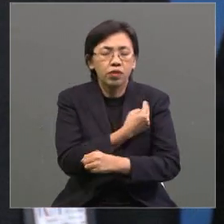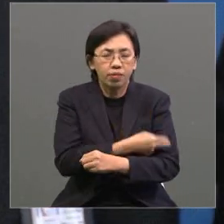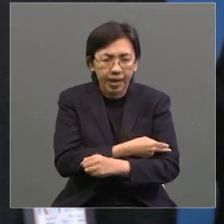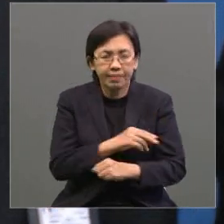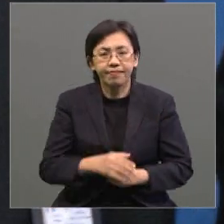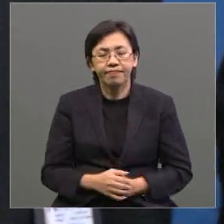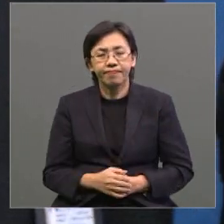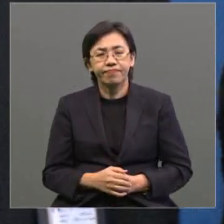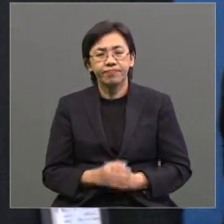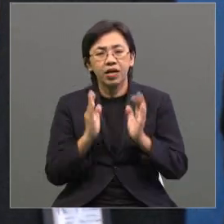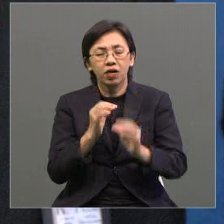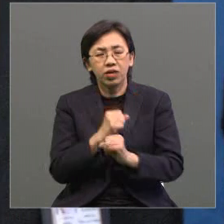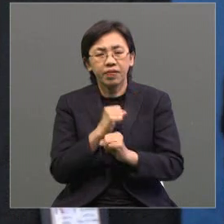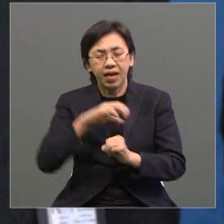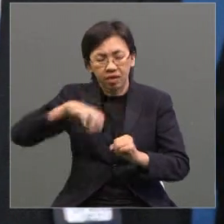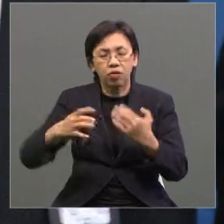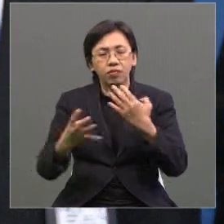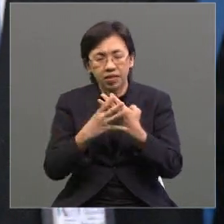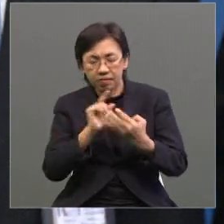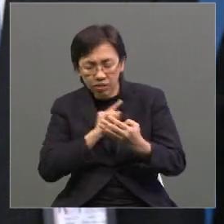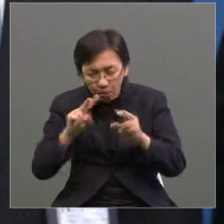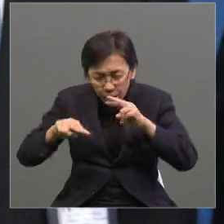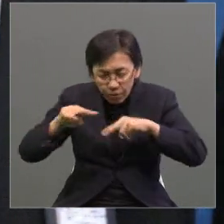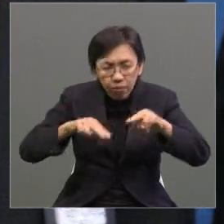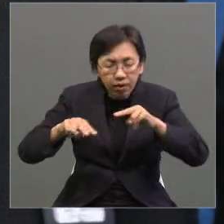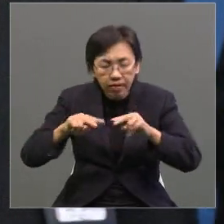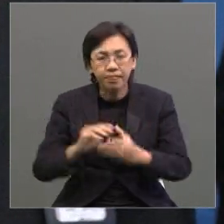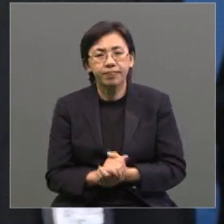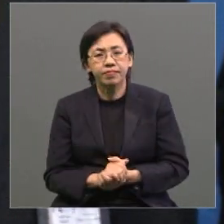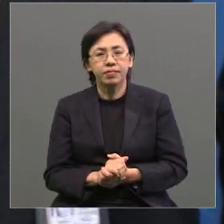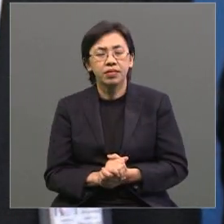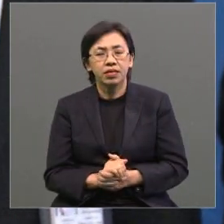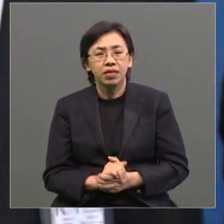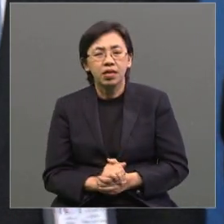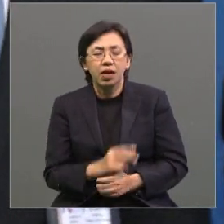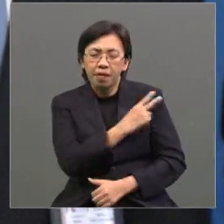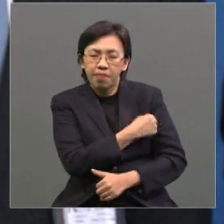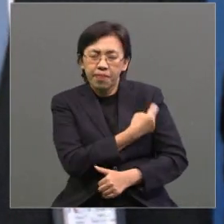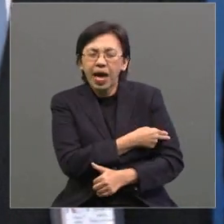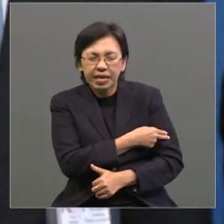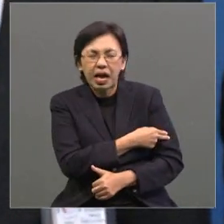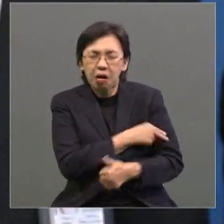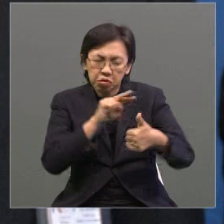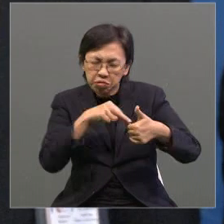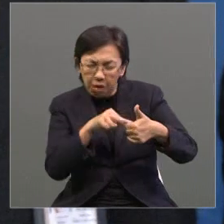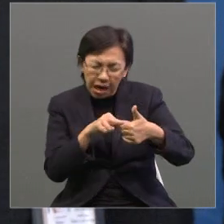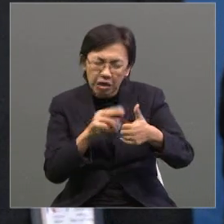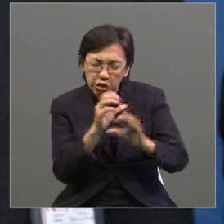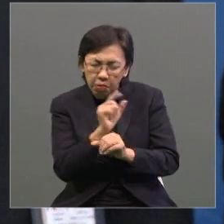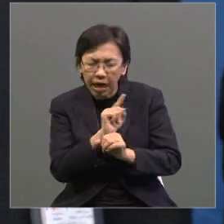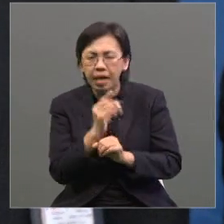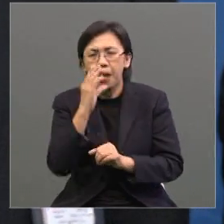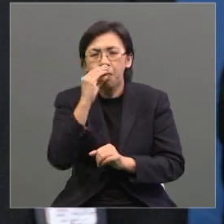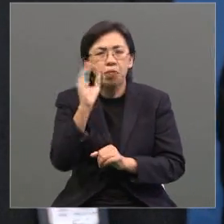จะมีของเจ้าหน้าที่เราไปดูแลอยู่แล้วคืออาการแพทย์เราไม่สามารถเปิดเผยได้แล้วกันนะฮะใช่